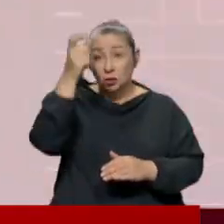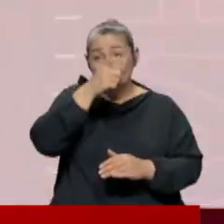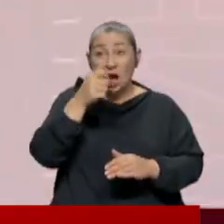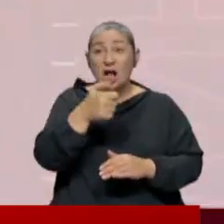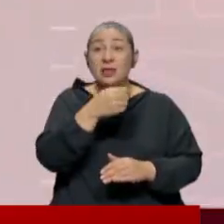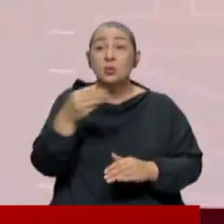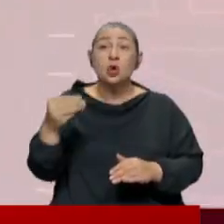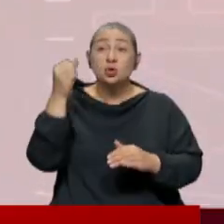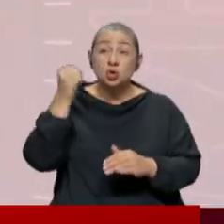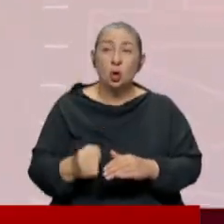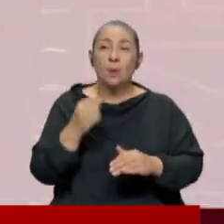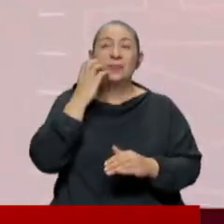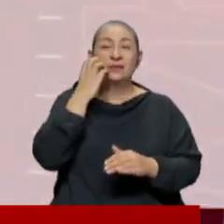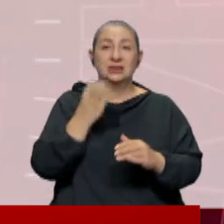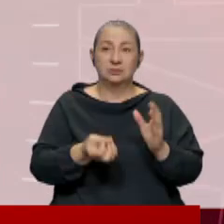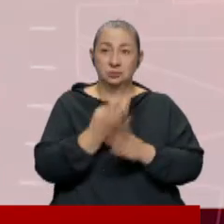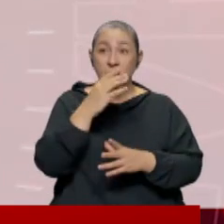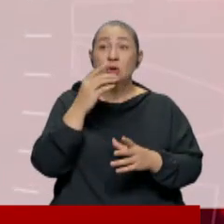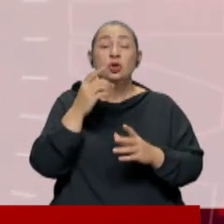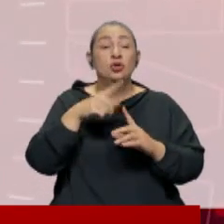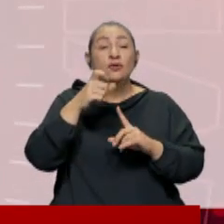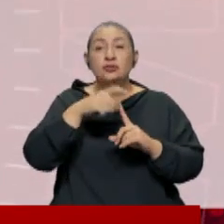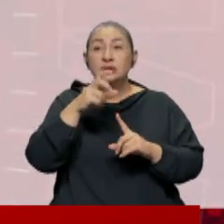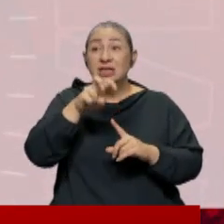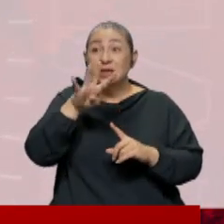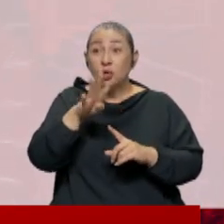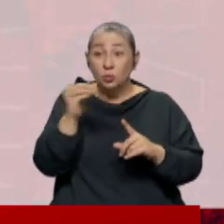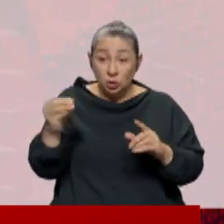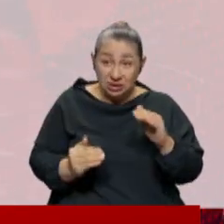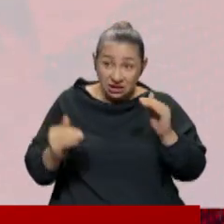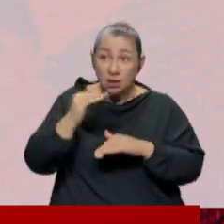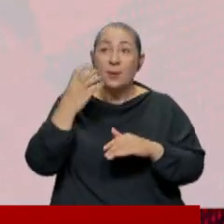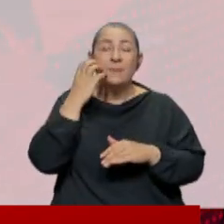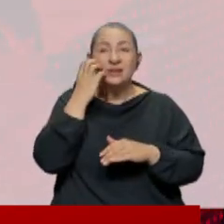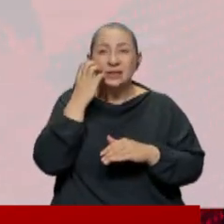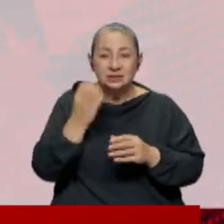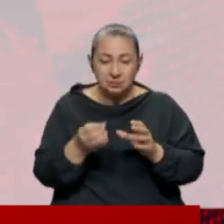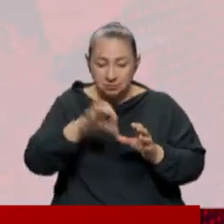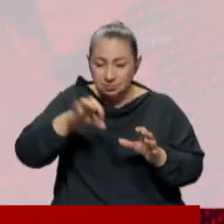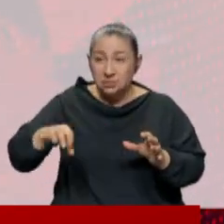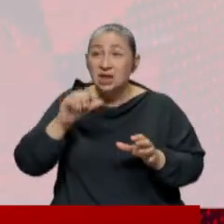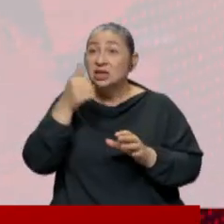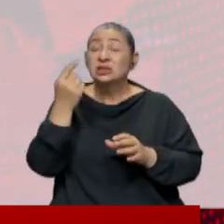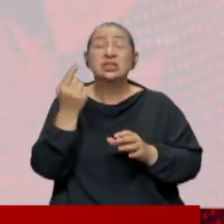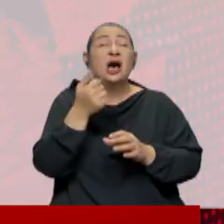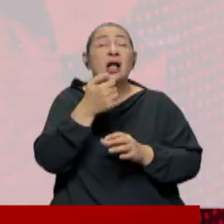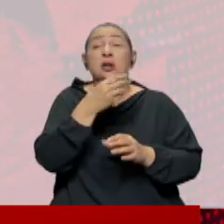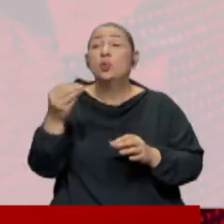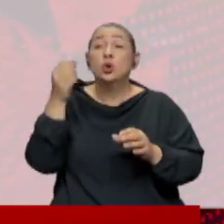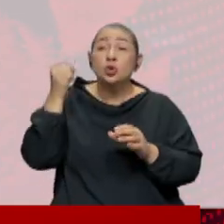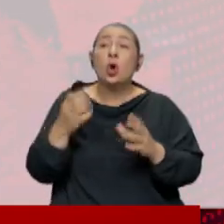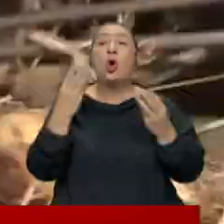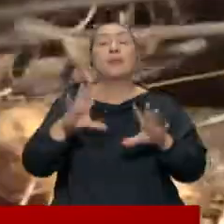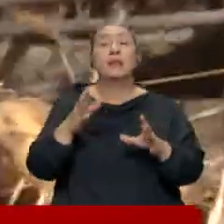Türkiye'de 6 milyon ton patates üretiliyordu. Nüfus 84 milyonu geçti ama patates üretimi bir daha hiç 6 milyon tona